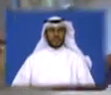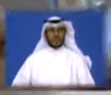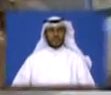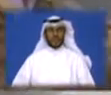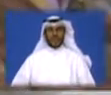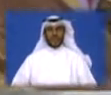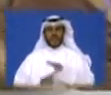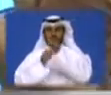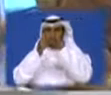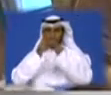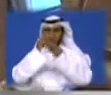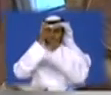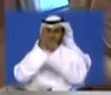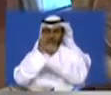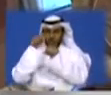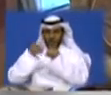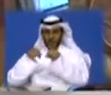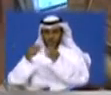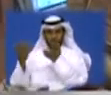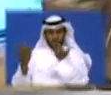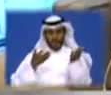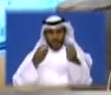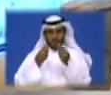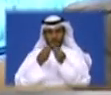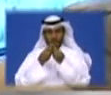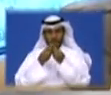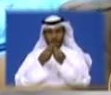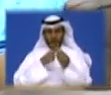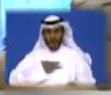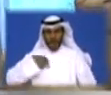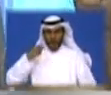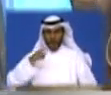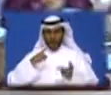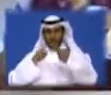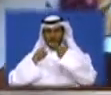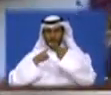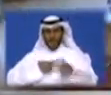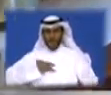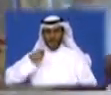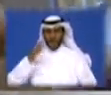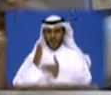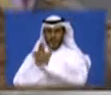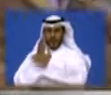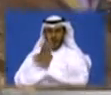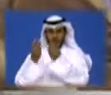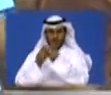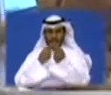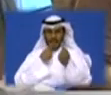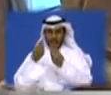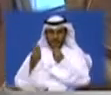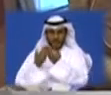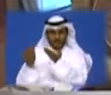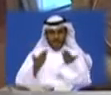واستقبل سموه حفظه الله بقصر السيف صباح اليوم معالي النائب الأول لرئيس مجلس الوزراء ووزير الخارجية الشيخ صباح خالد الحمد